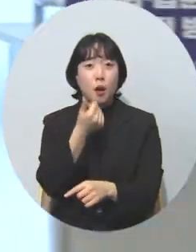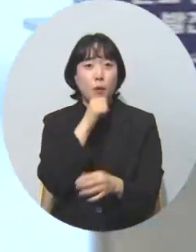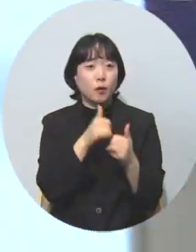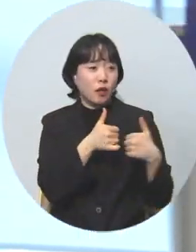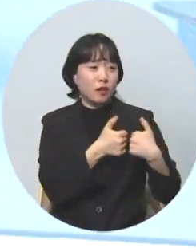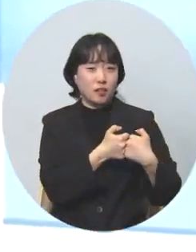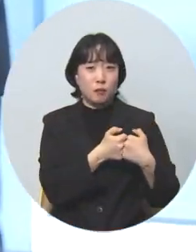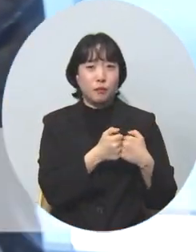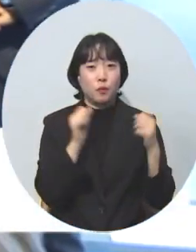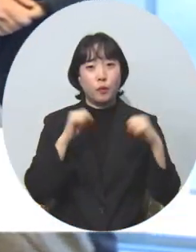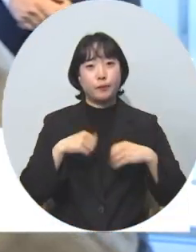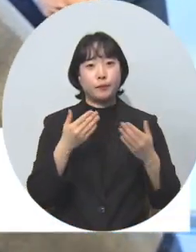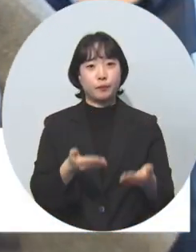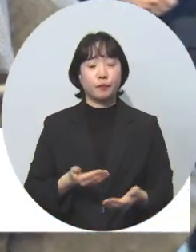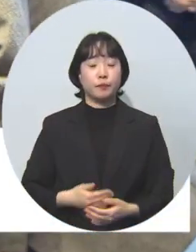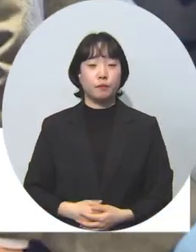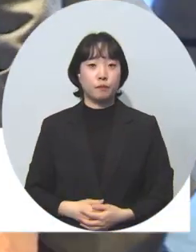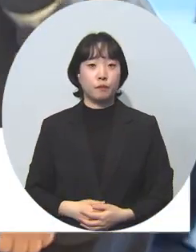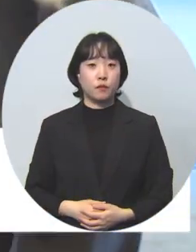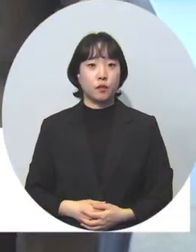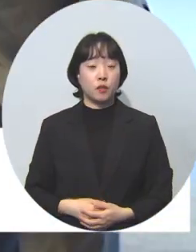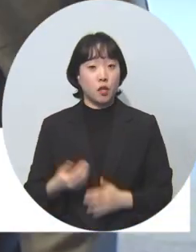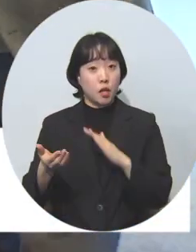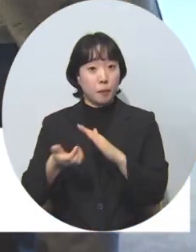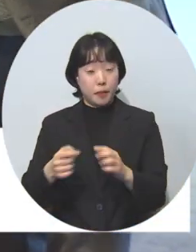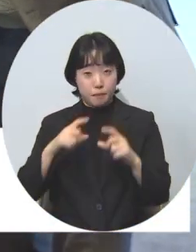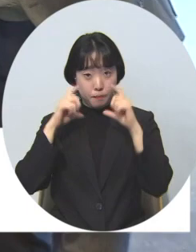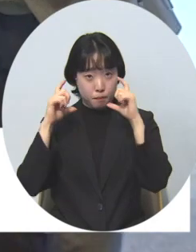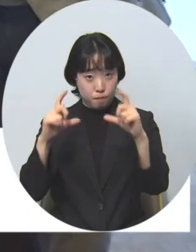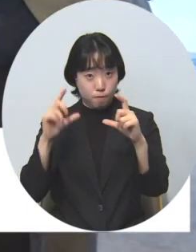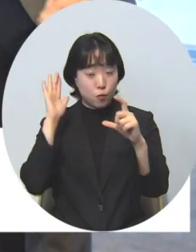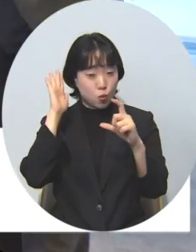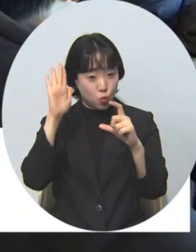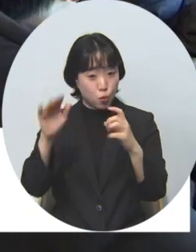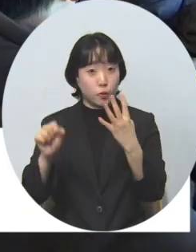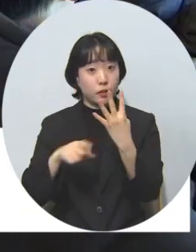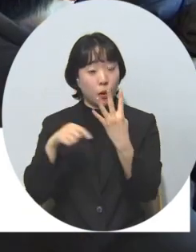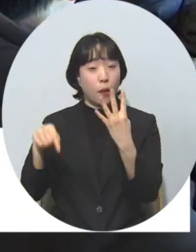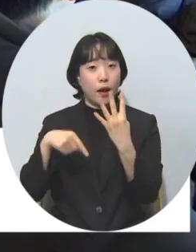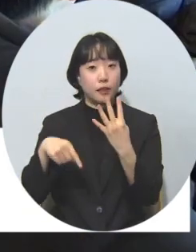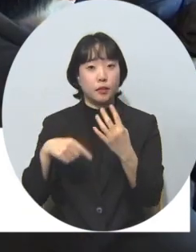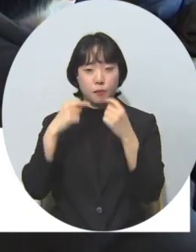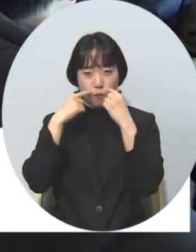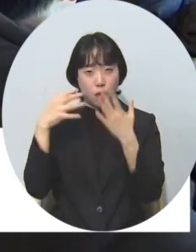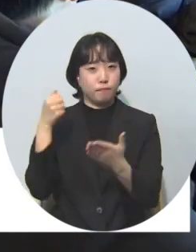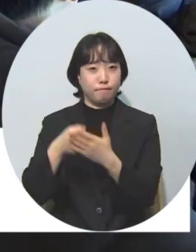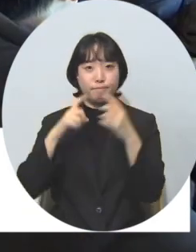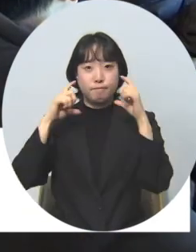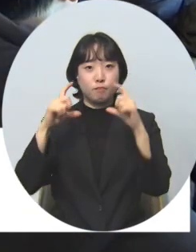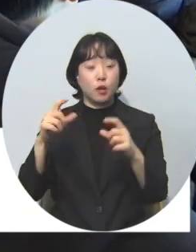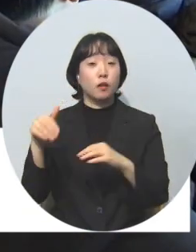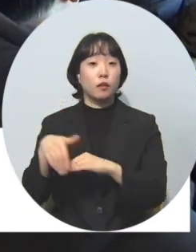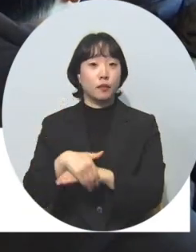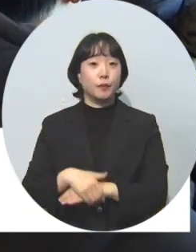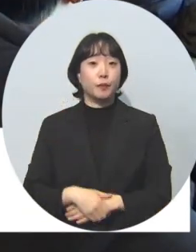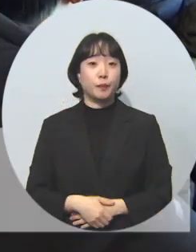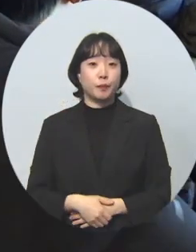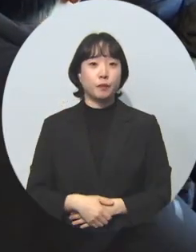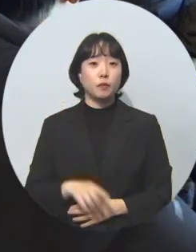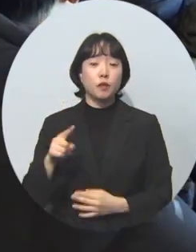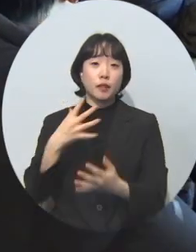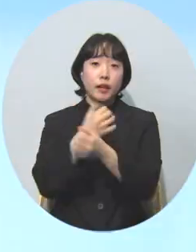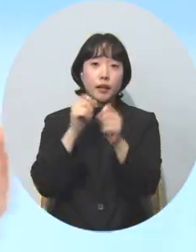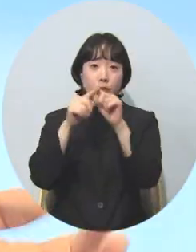문체부는 행정 예고를 거쳐 4월 중 확정 고시할 방침입니다 다만이 같은 표준 계약서는 계약서의 한